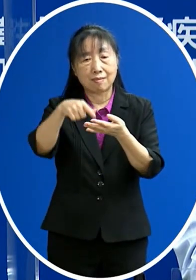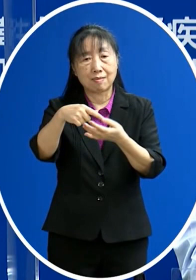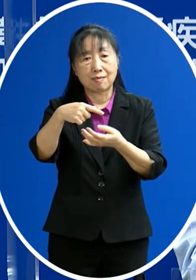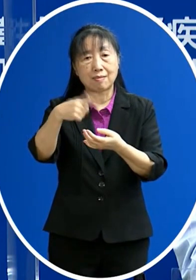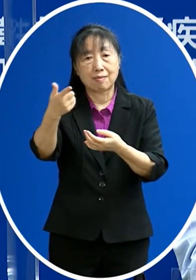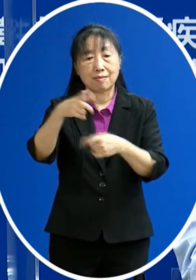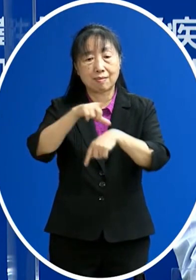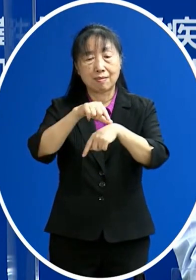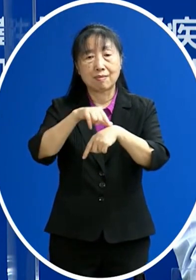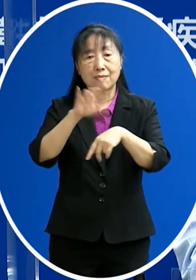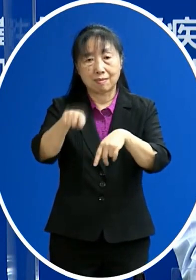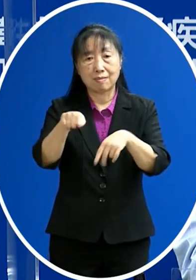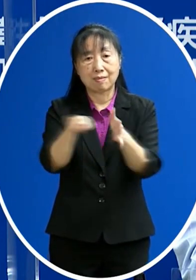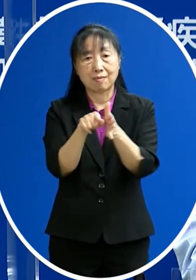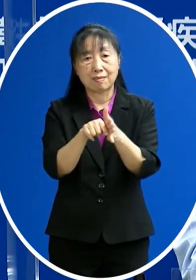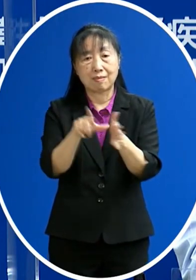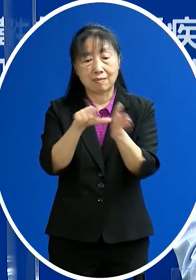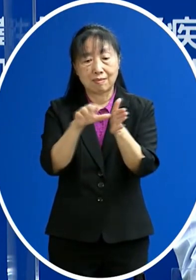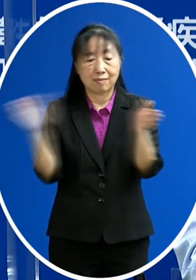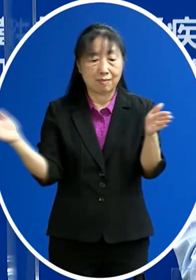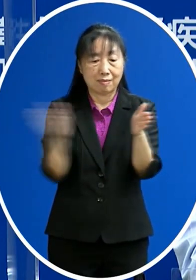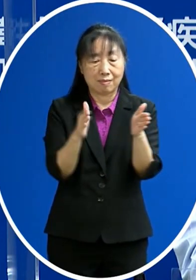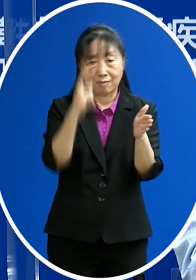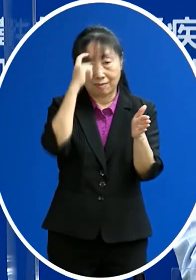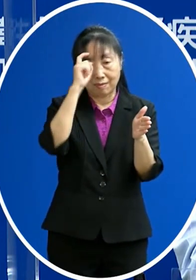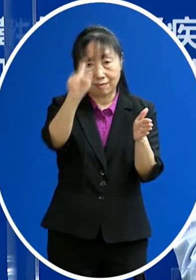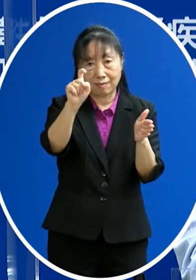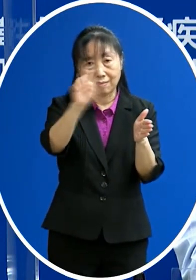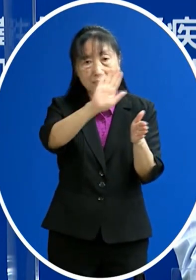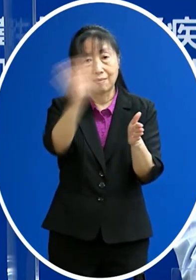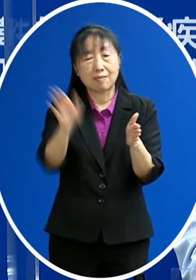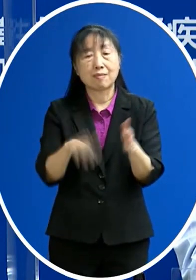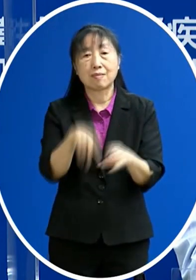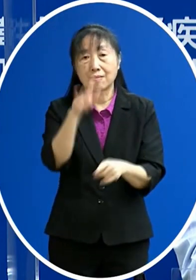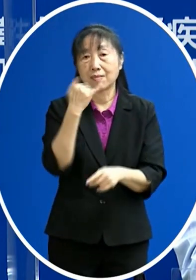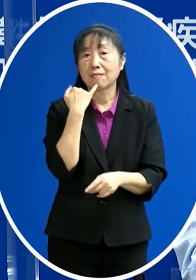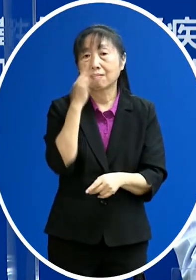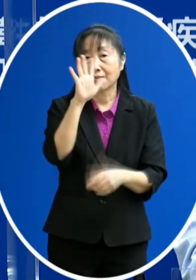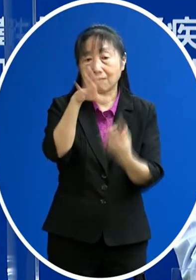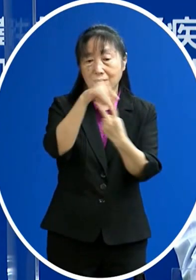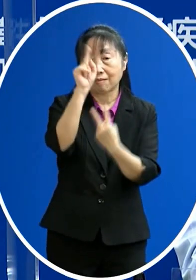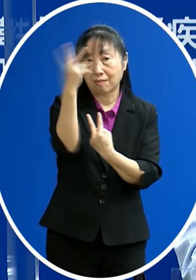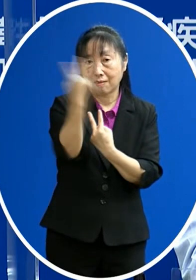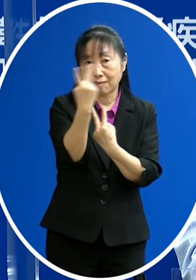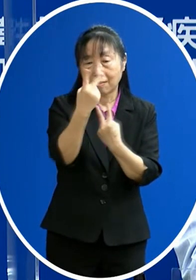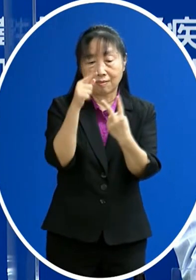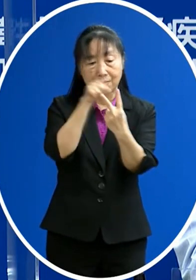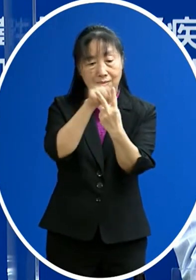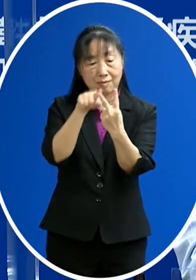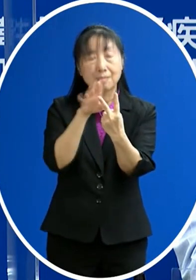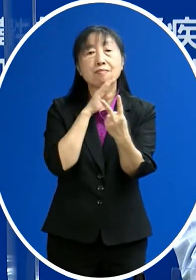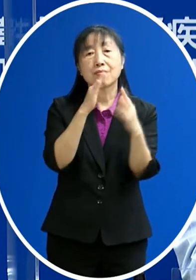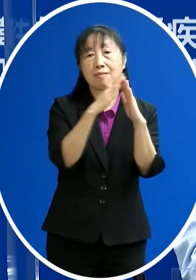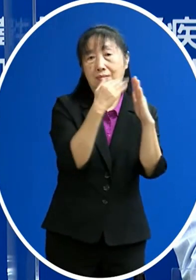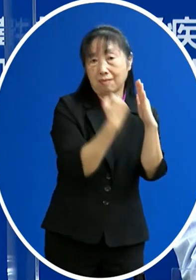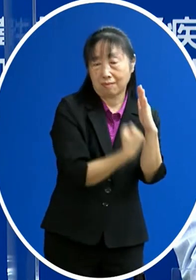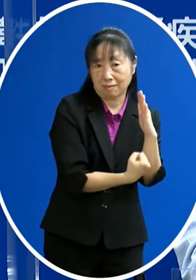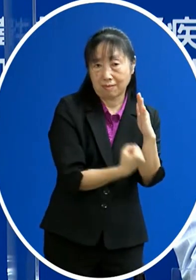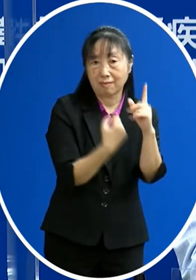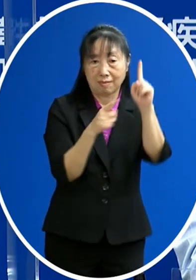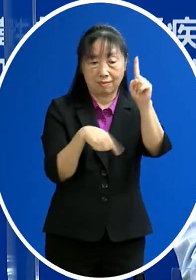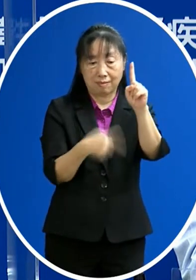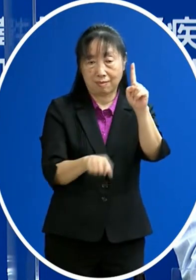始缩短为10天。那10天它大概可以有2个选择哈，一个就在家里一人一